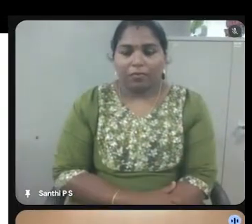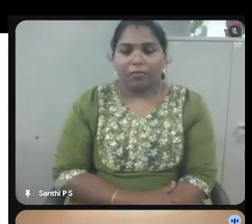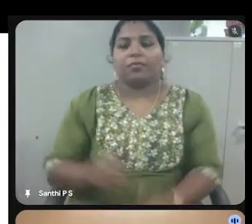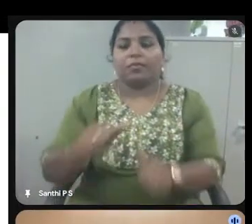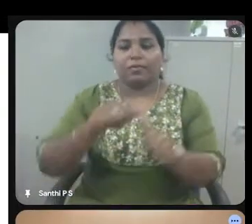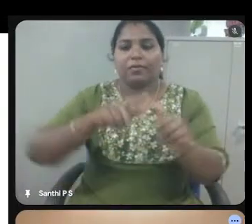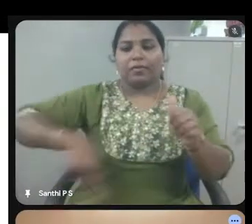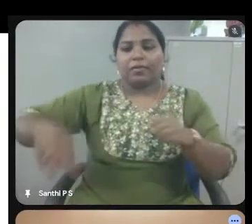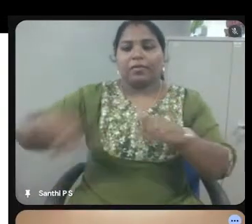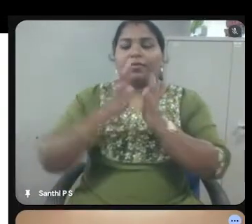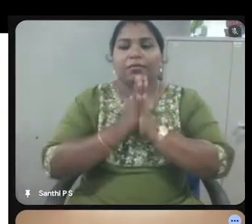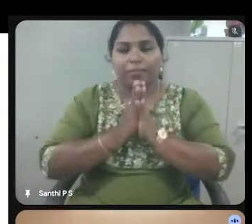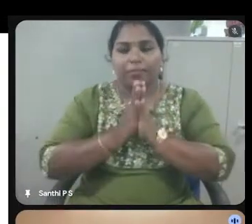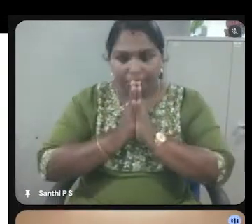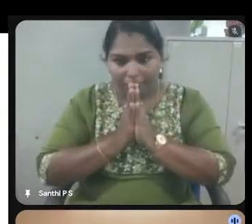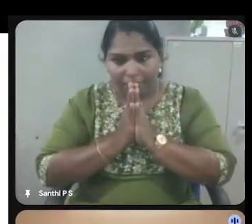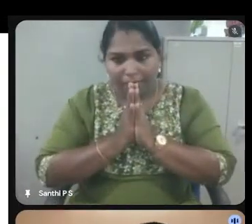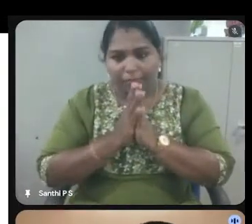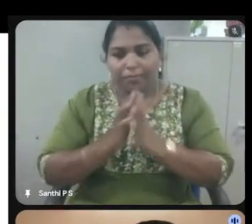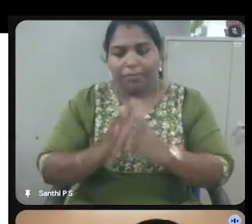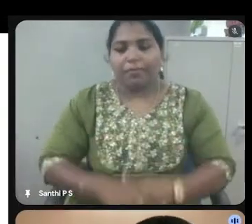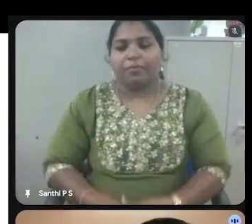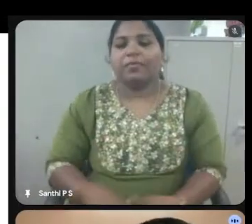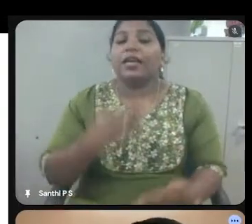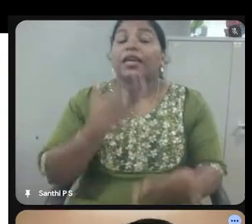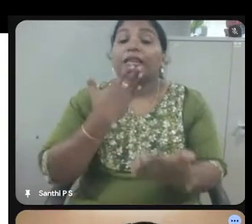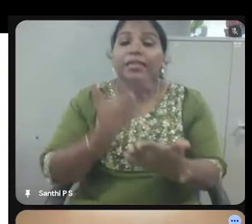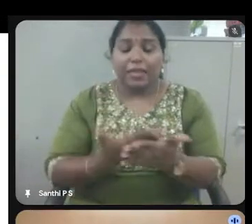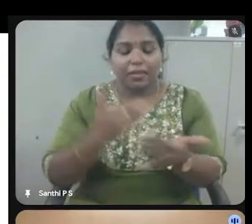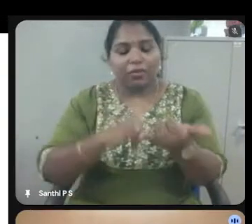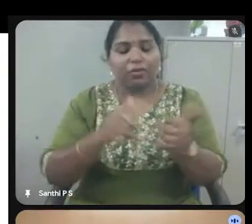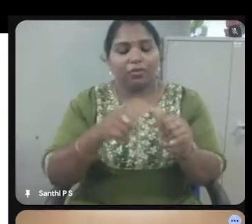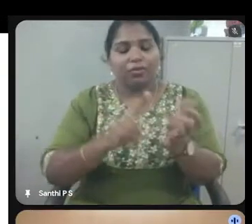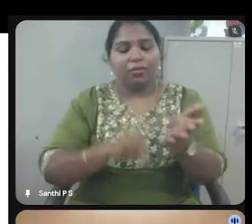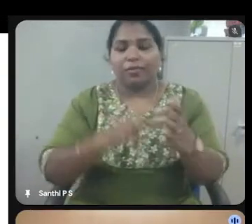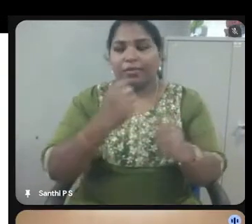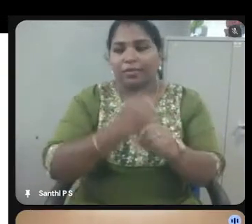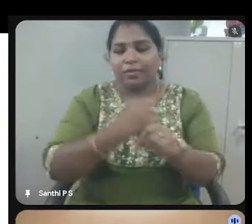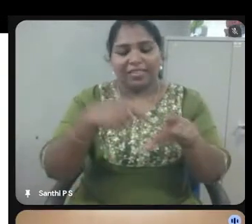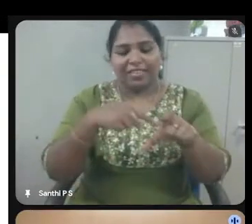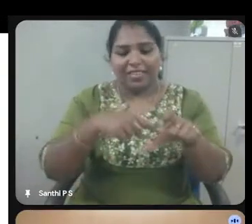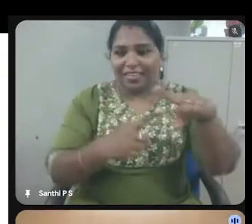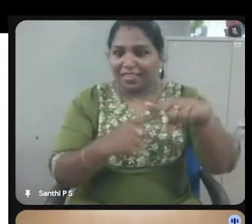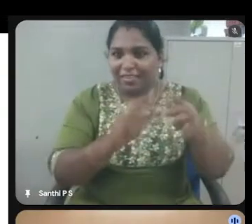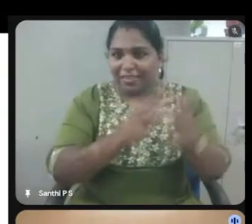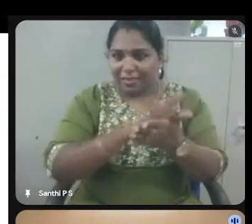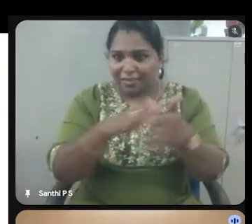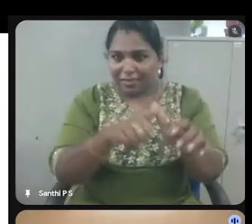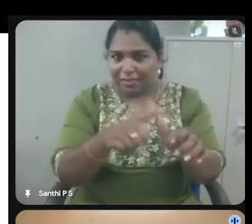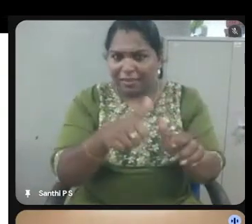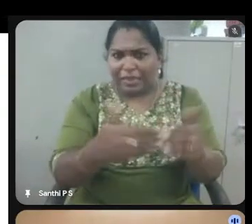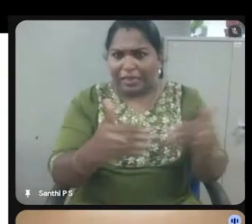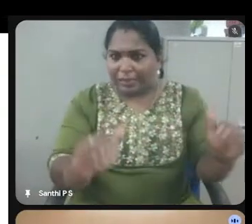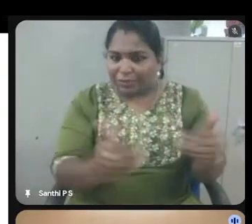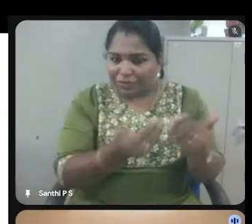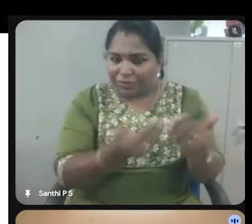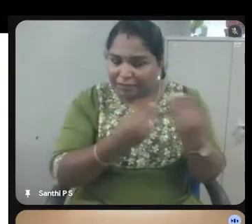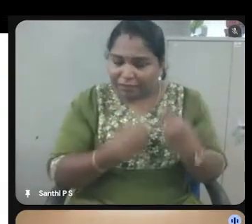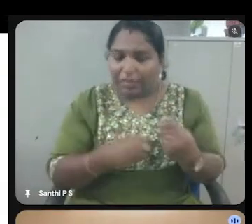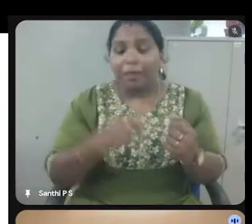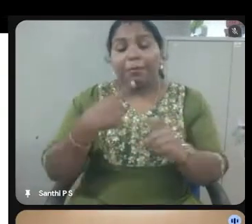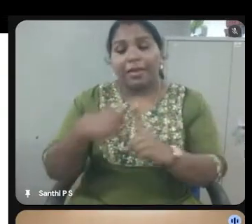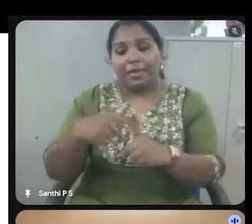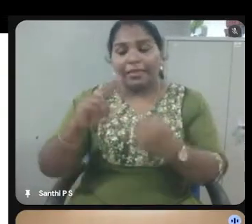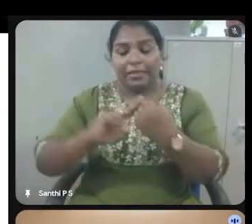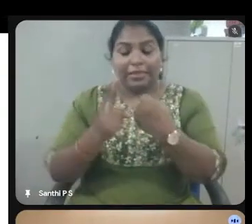എല്ലാവർക്കും നമസ്കാരം. താങ്ക് യു സംഗീത. അതുപോലെ തന്നെ നിഡാസ് ടീമിനോടും ഞാൻ എൻ്റെ നന്ദി അറിയിക്കുകയാണ്,